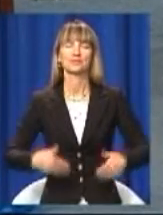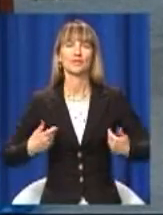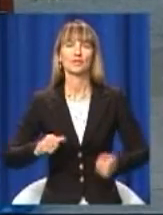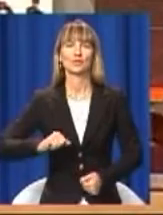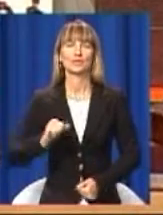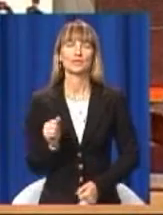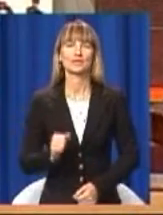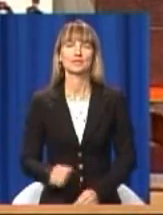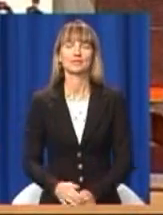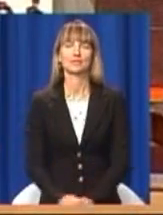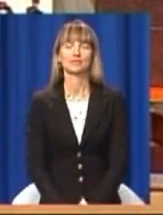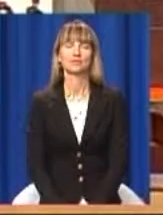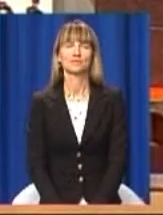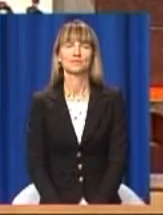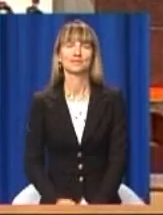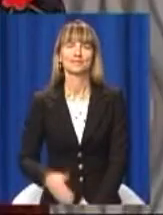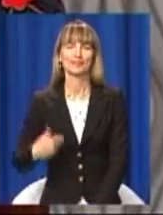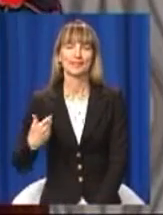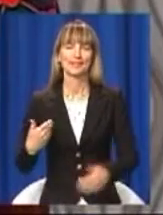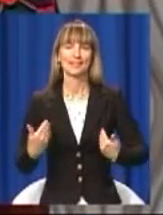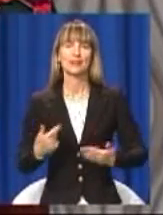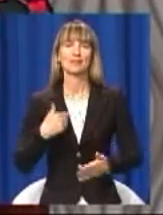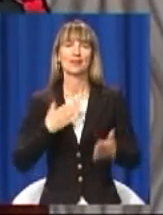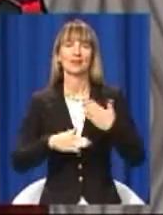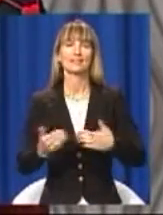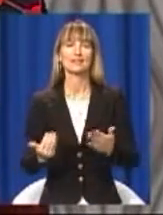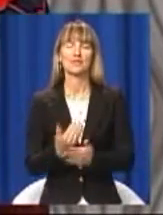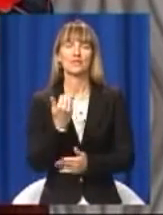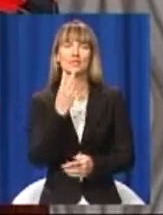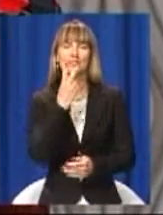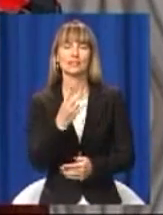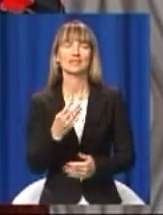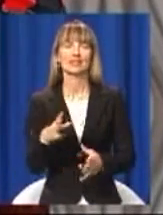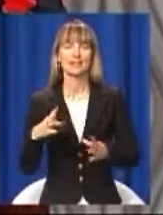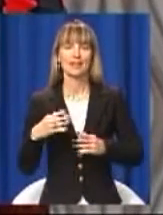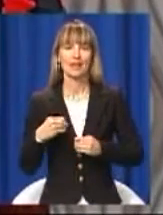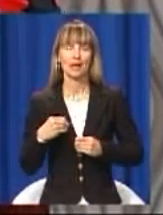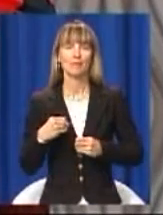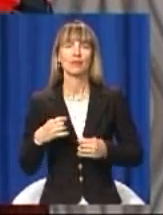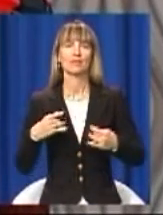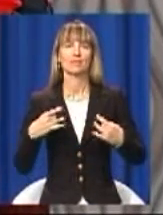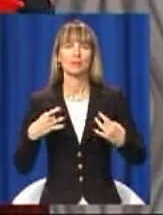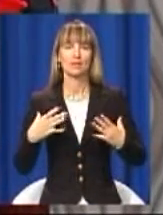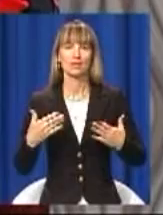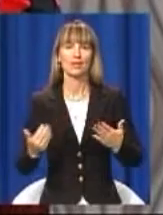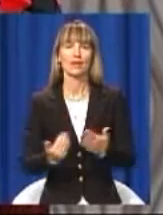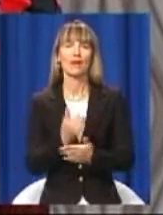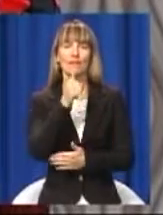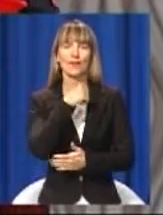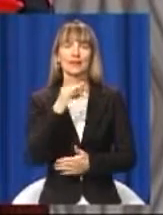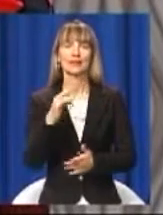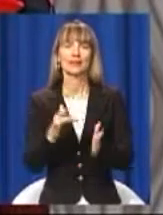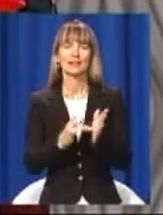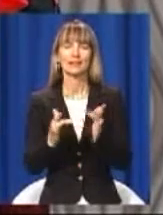Привіт, друзі! Привіт! Ми раді вас знову бачити з нами. Відгуляли, відсвяткували ми новорічні та